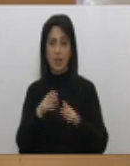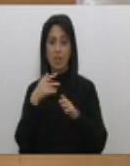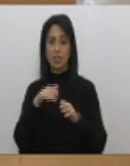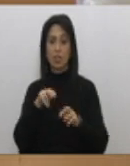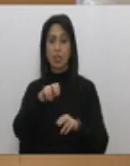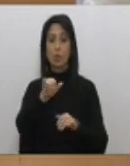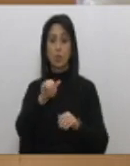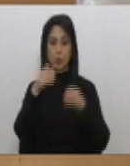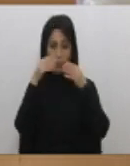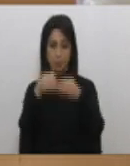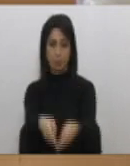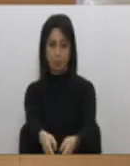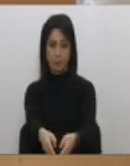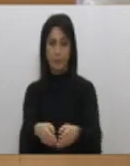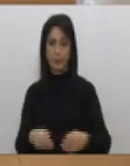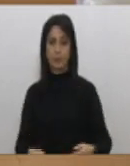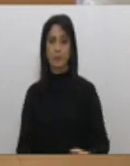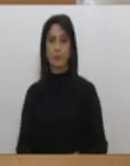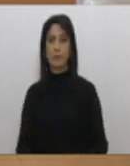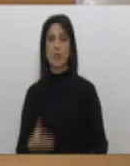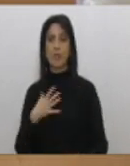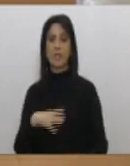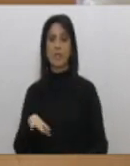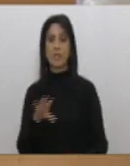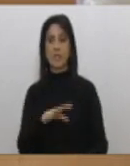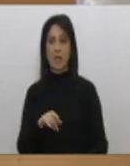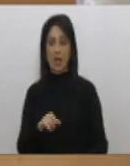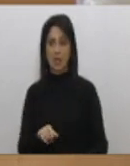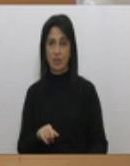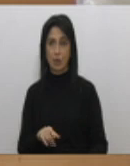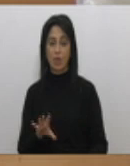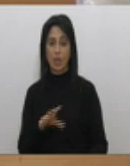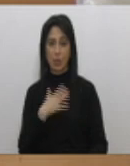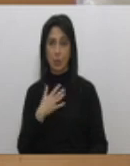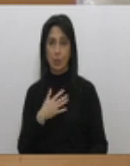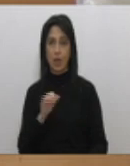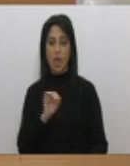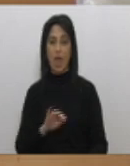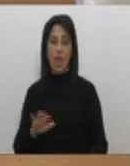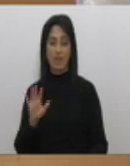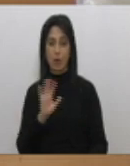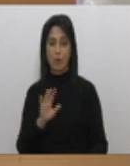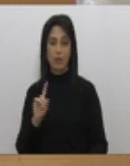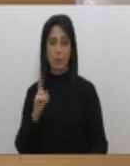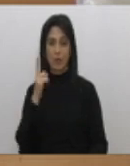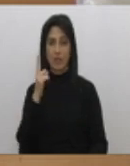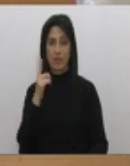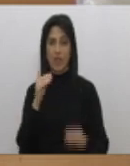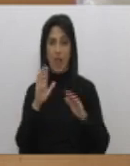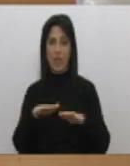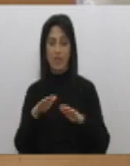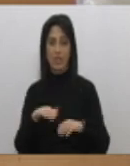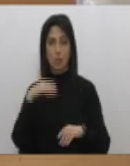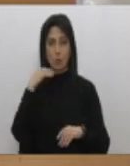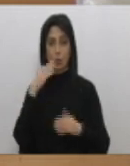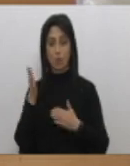უსკულისაკენ. ვინაიდან საქართველო იყო ევროპაში პირველ ადგილზე